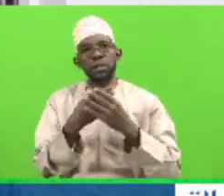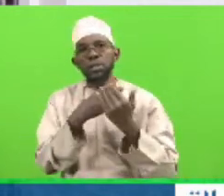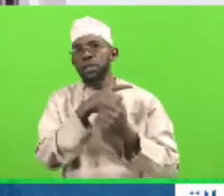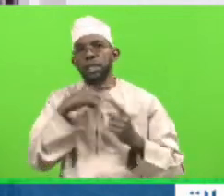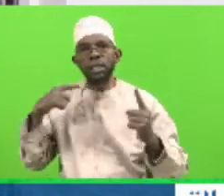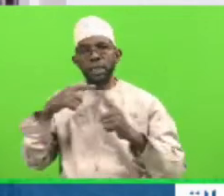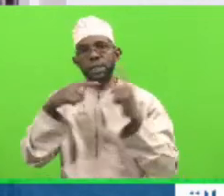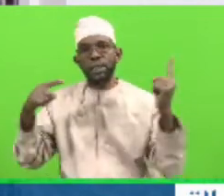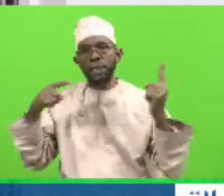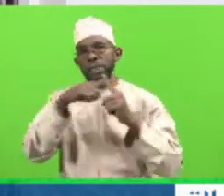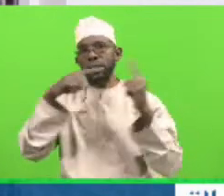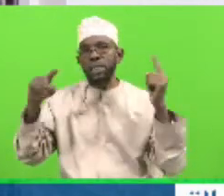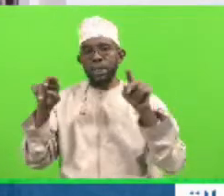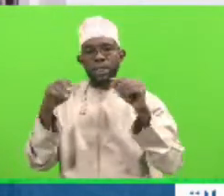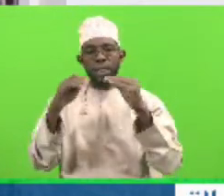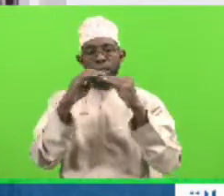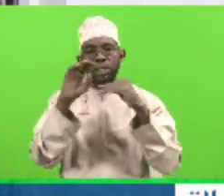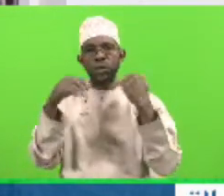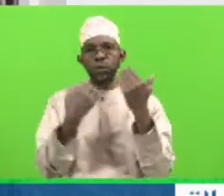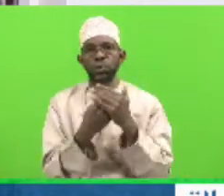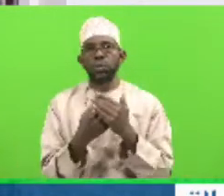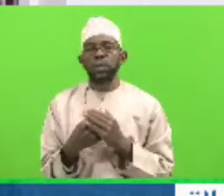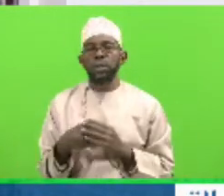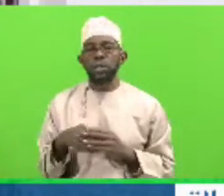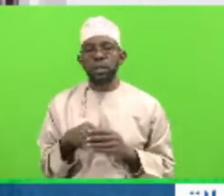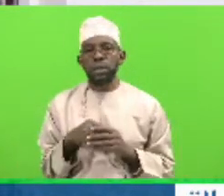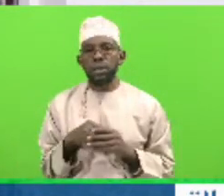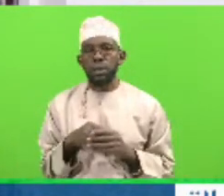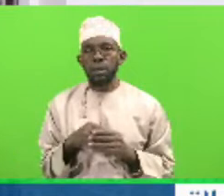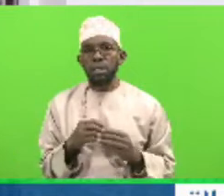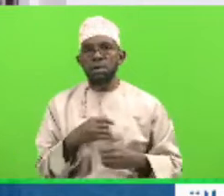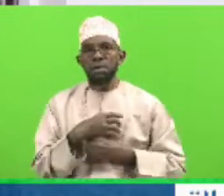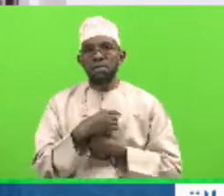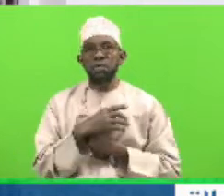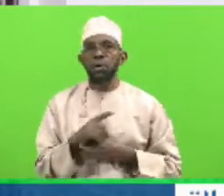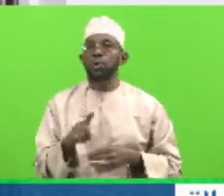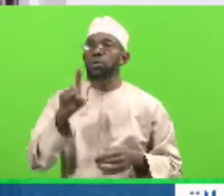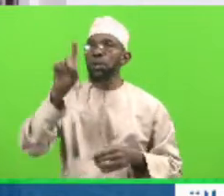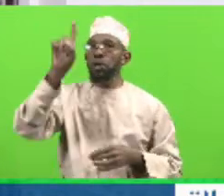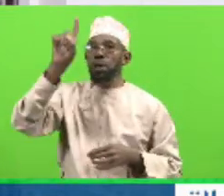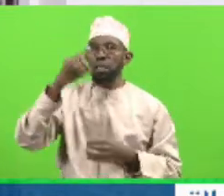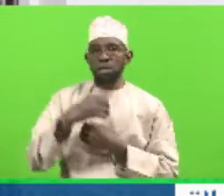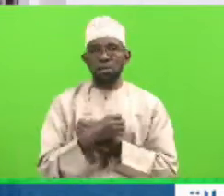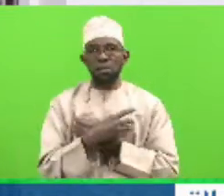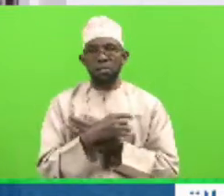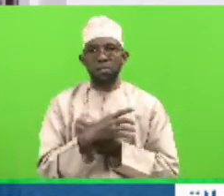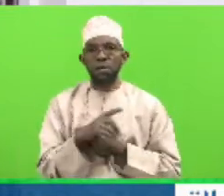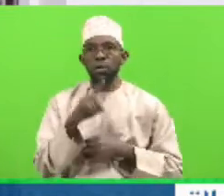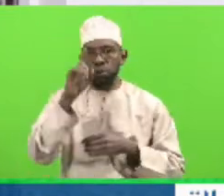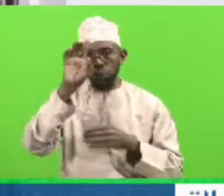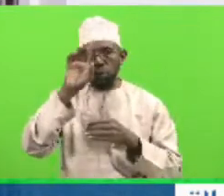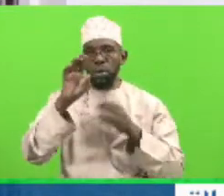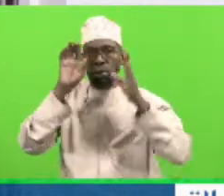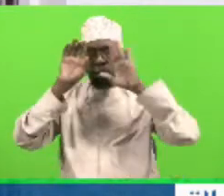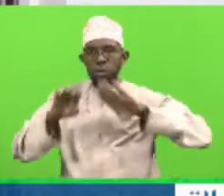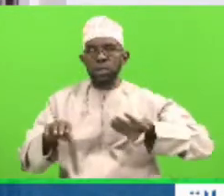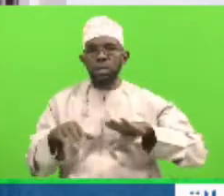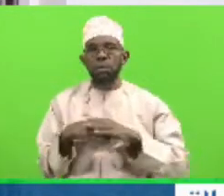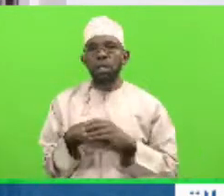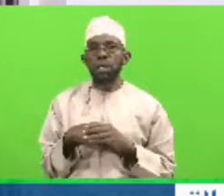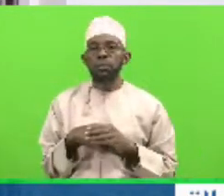الفاعل والمفعول به رواه الترمذي. فاتقوا الله عباد الله، اتقوا الله أيها المسلمون،